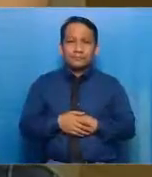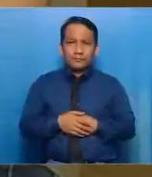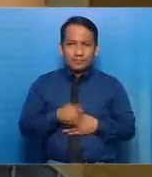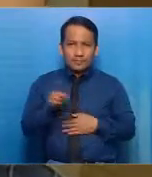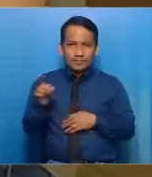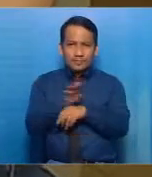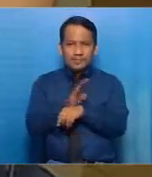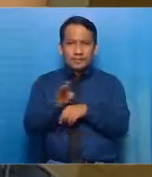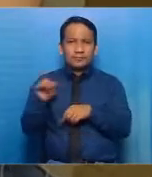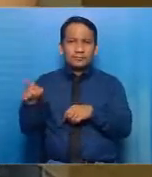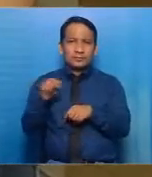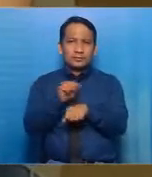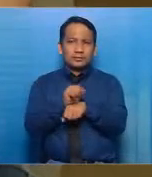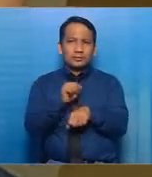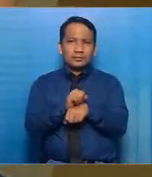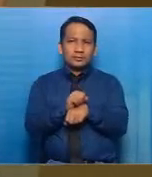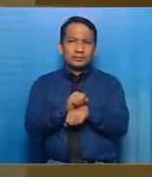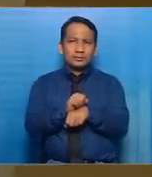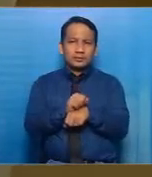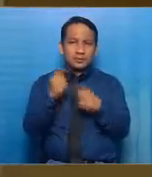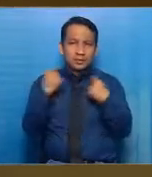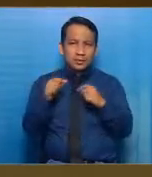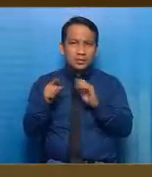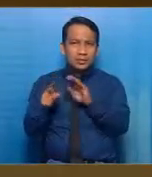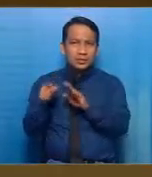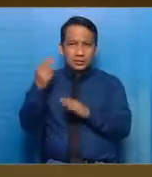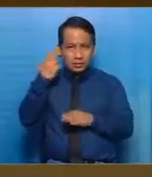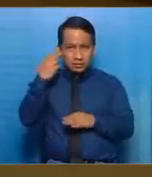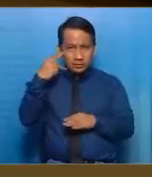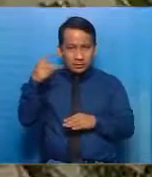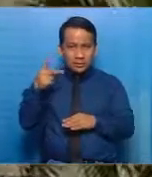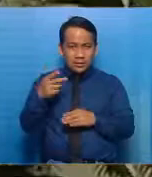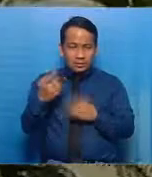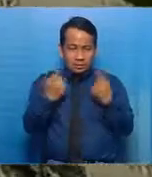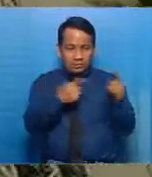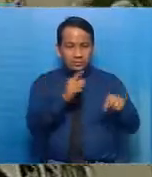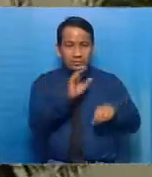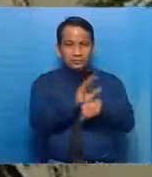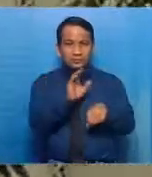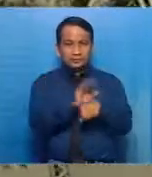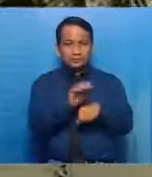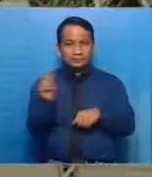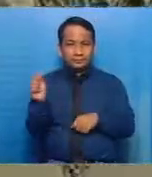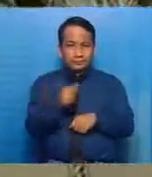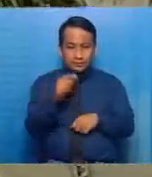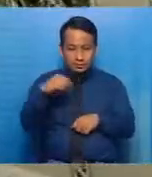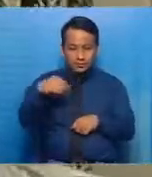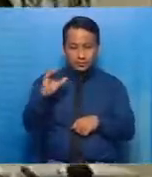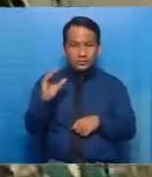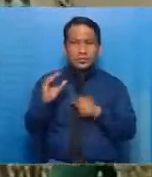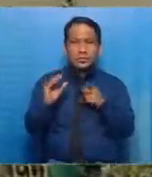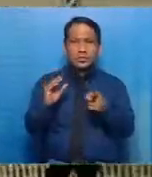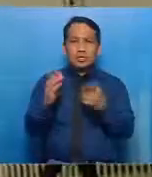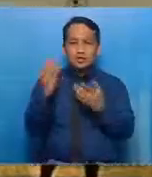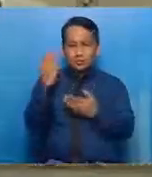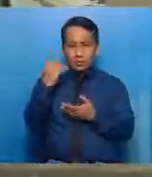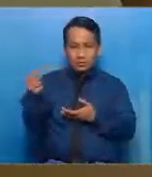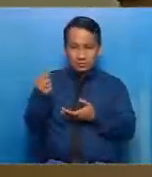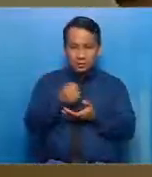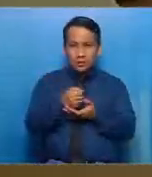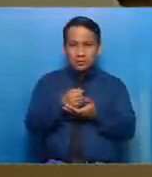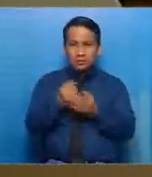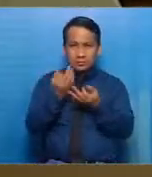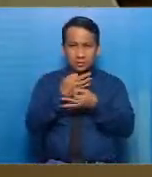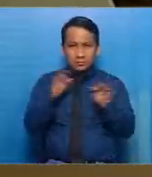Busy man sa kanyang trabaho, pinilit pa rin Henry Palanga na dumaan sa Santo Domingo Church sa Quezon City para makakuha